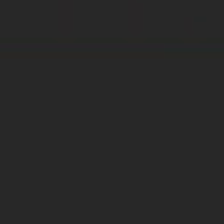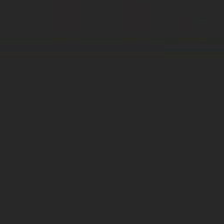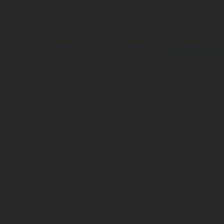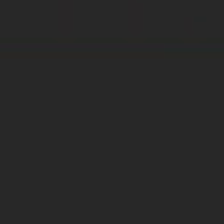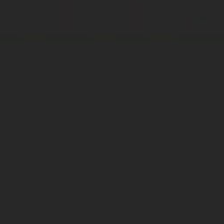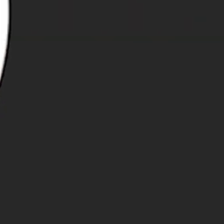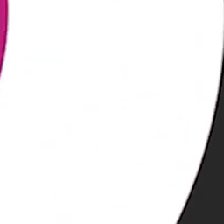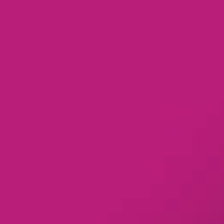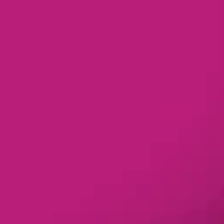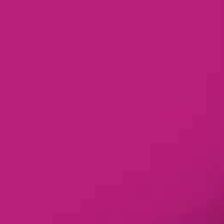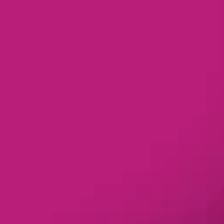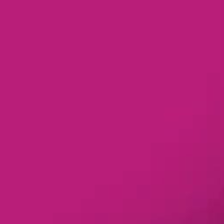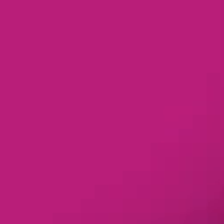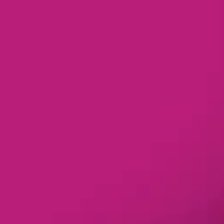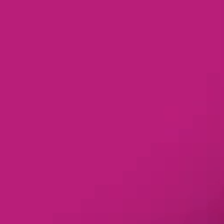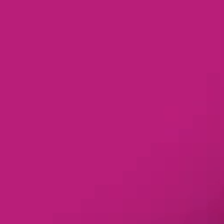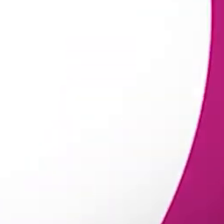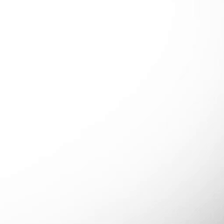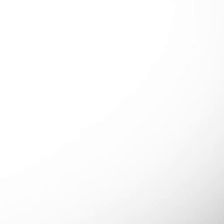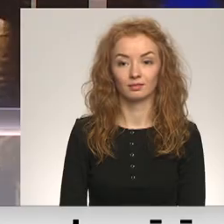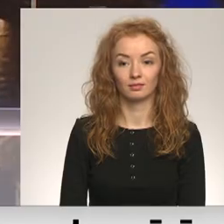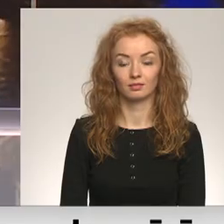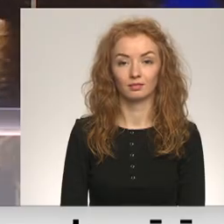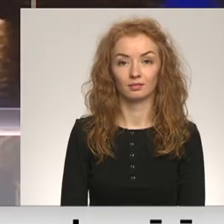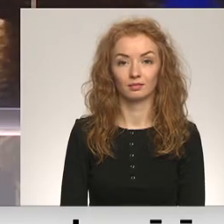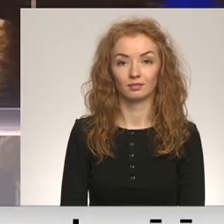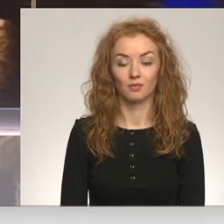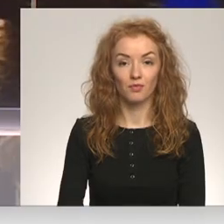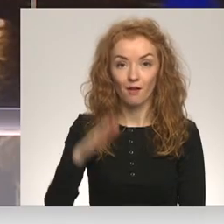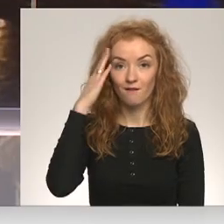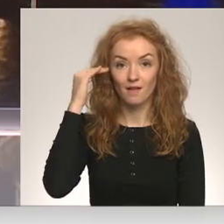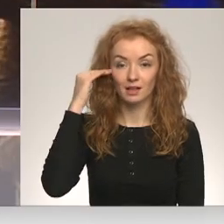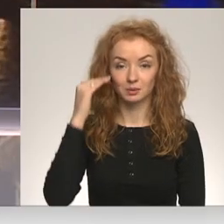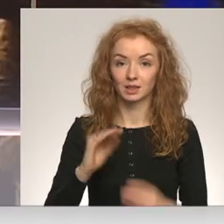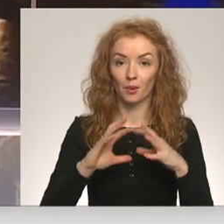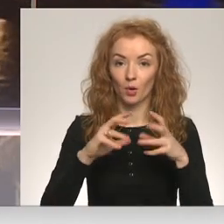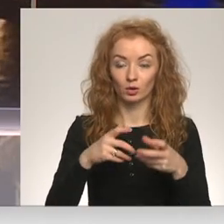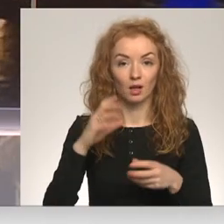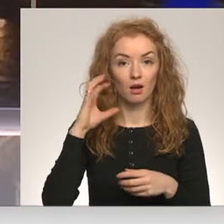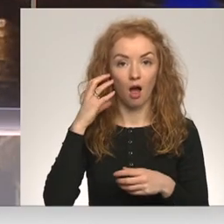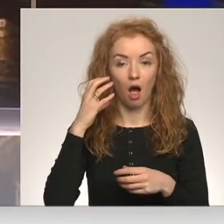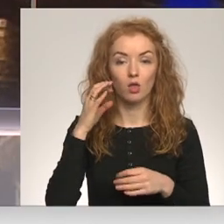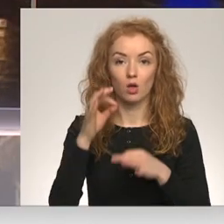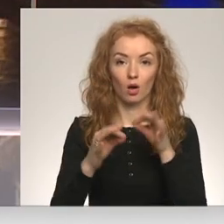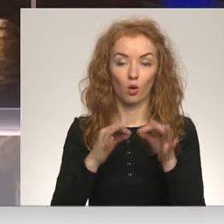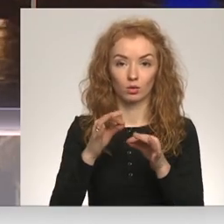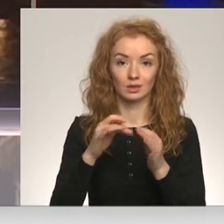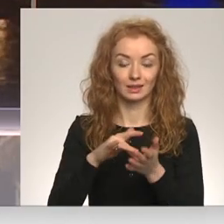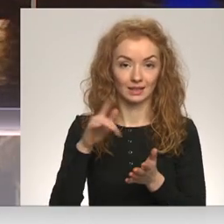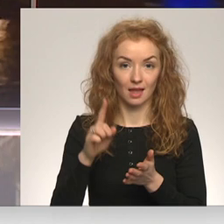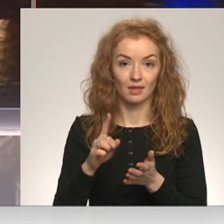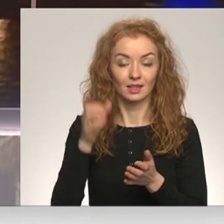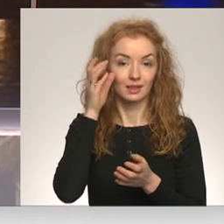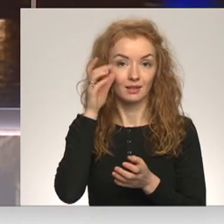Re! Viss ēters ir te! Ventspils starptautiskajā radioastronomijas centrā